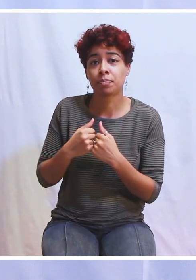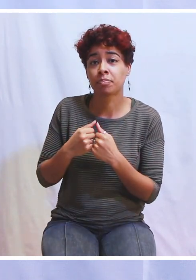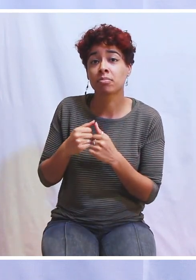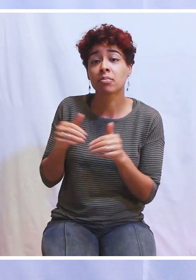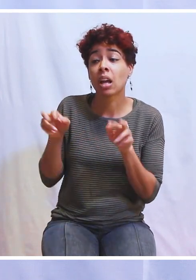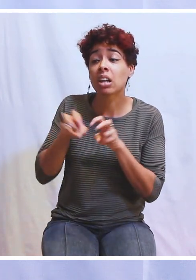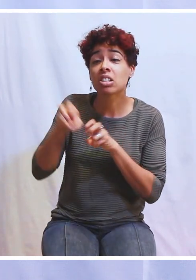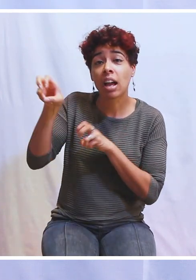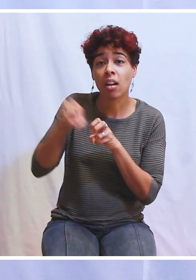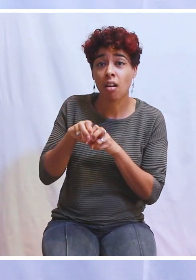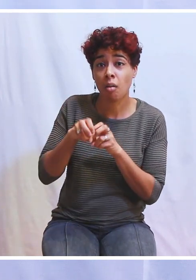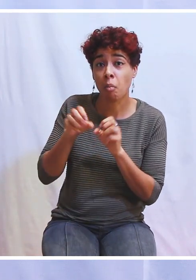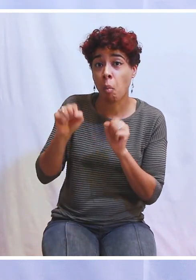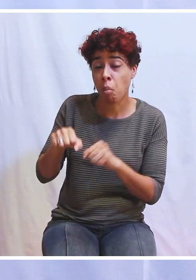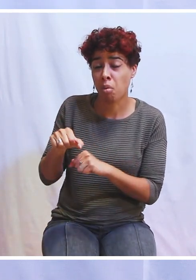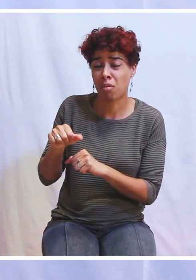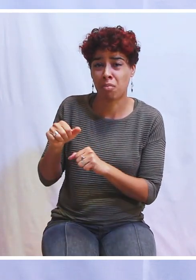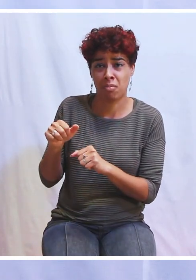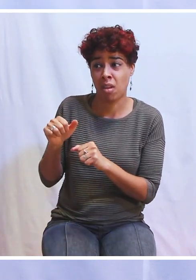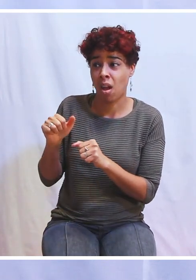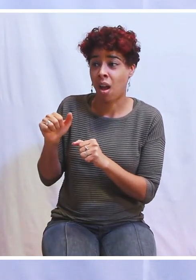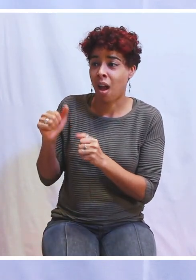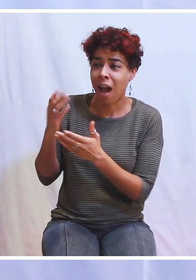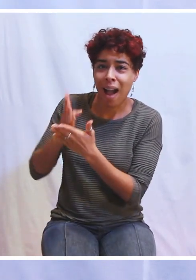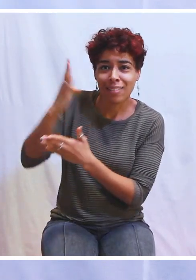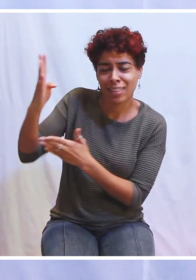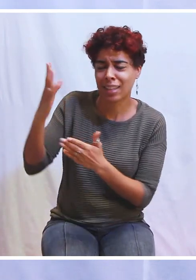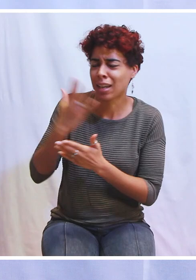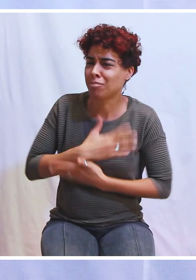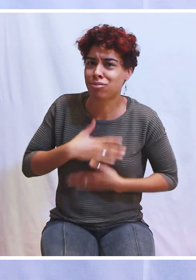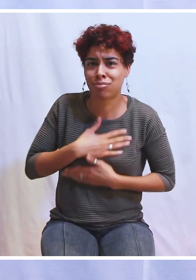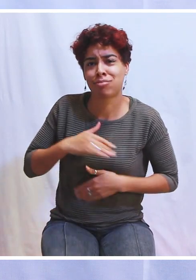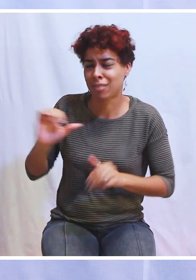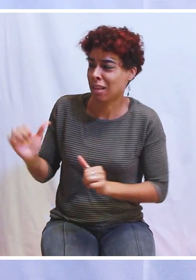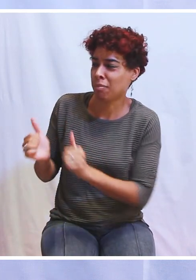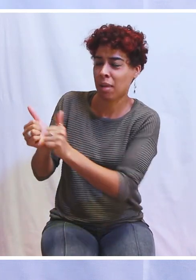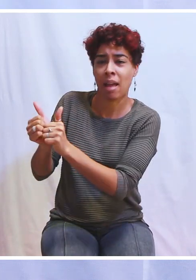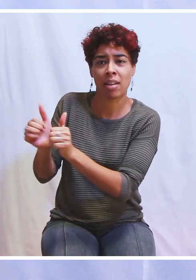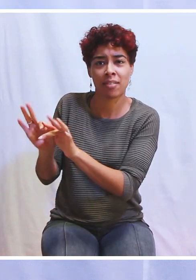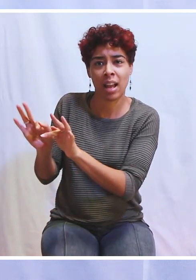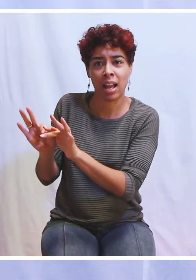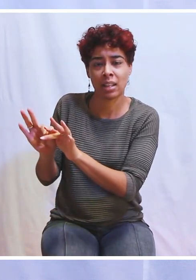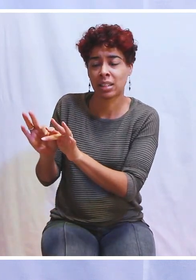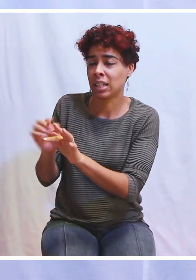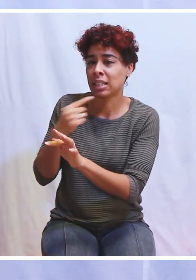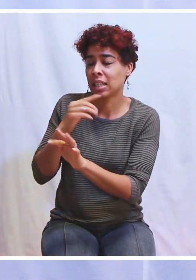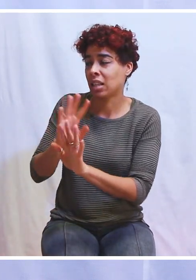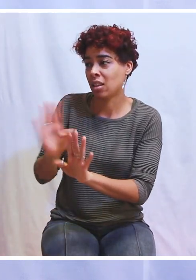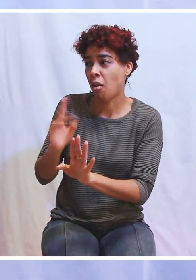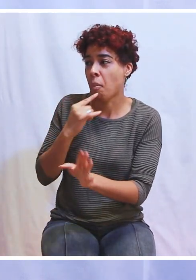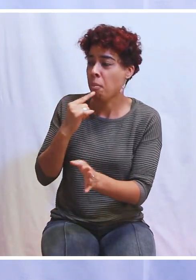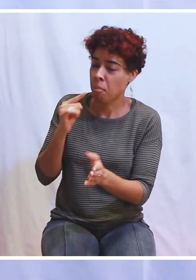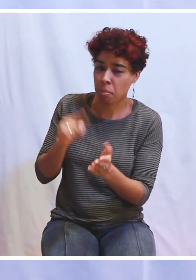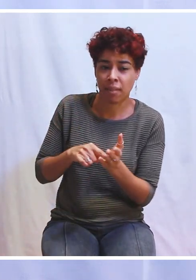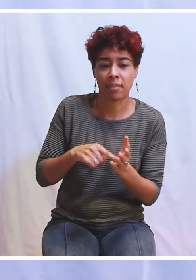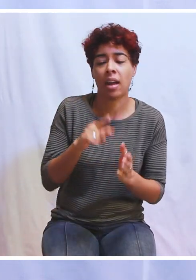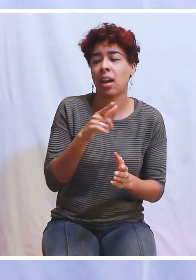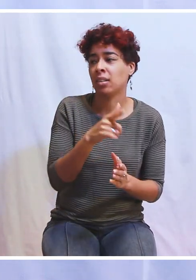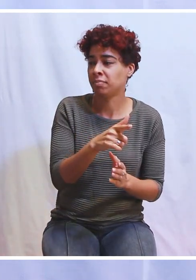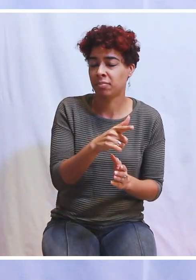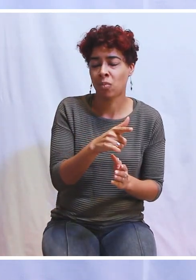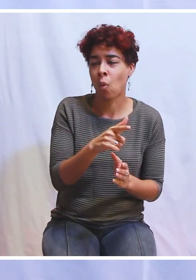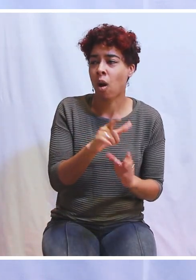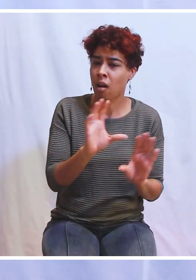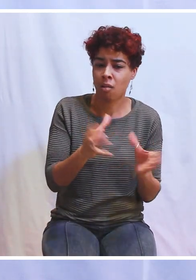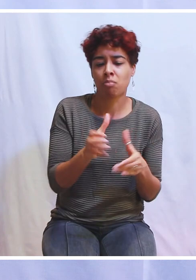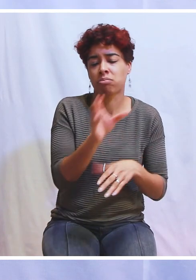Il dit, non, je préfère ne pas t'accompagner et rentrer dans quelque chose avec toi que de faire mourir mon